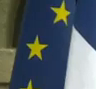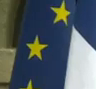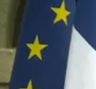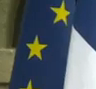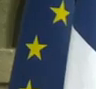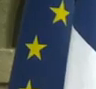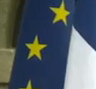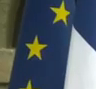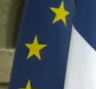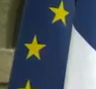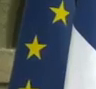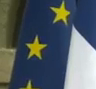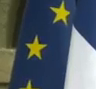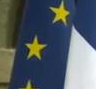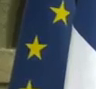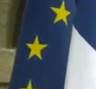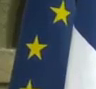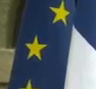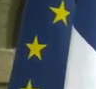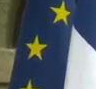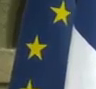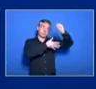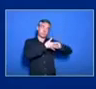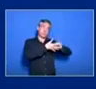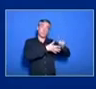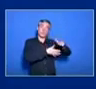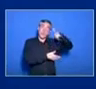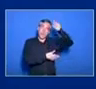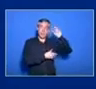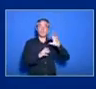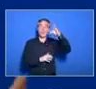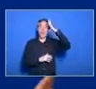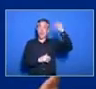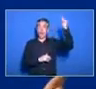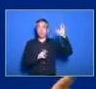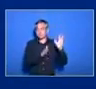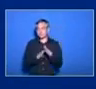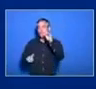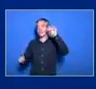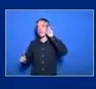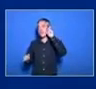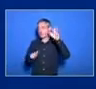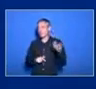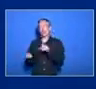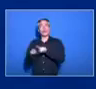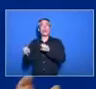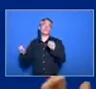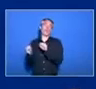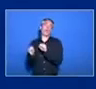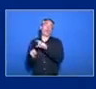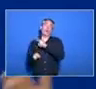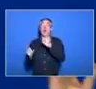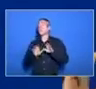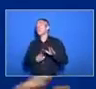sœur, et au-delà l'Europe centrale, balkanique et orientale. Nos Alpes, qui nous ouvrent vers l'Italie, notre sœur, et au-delà